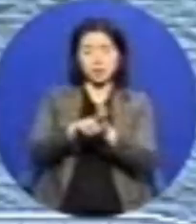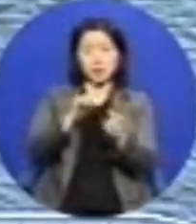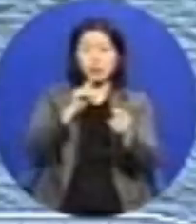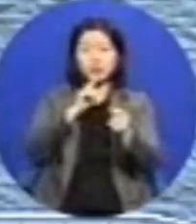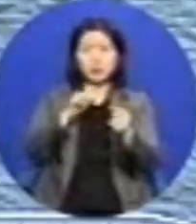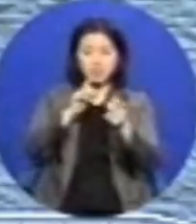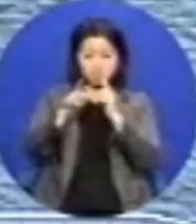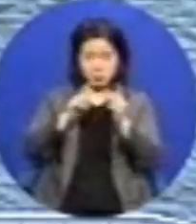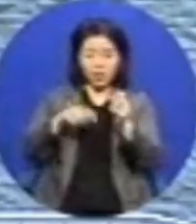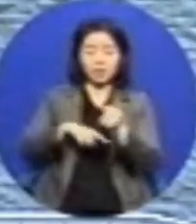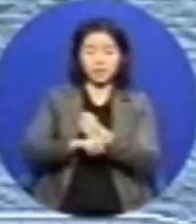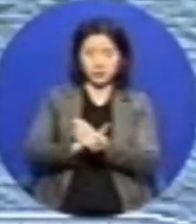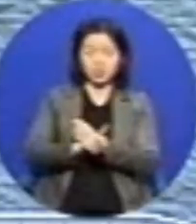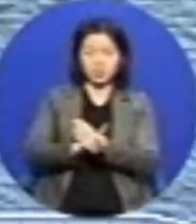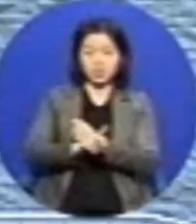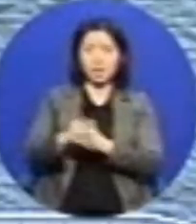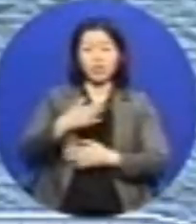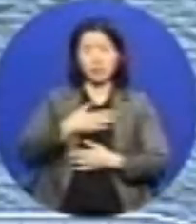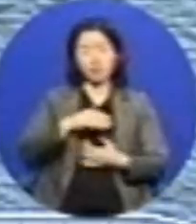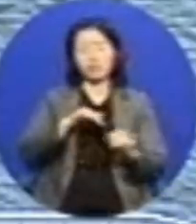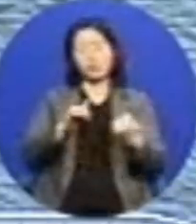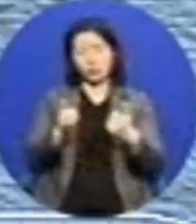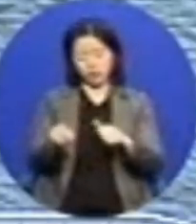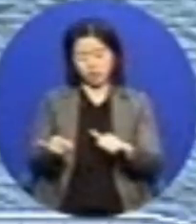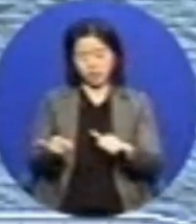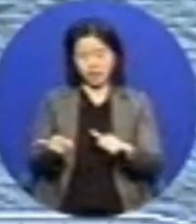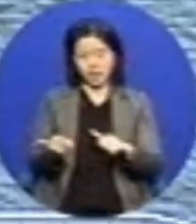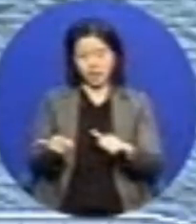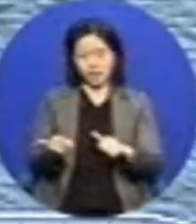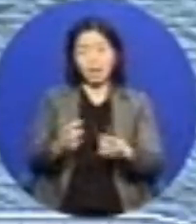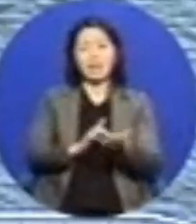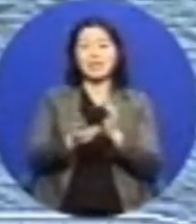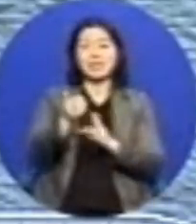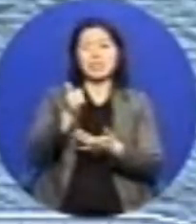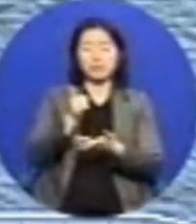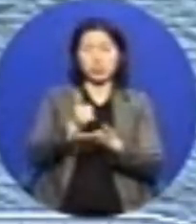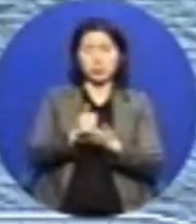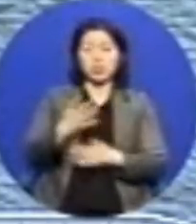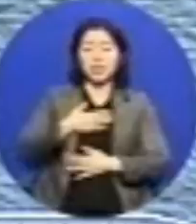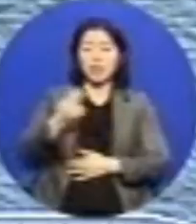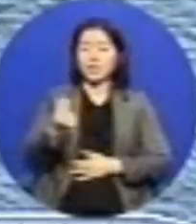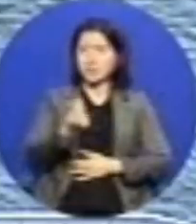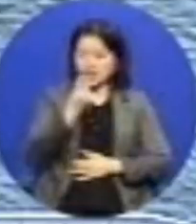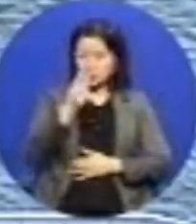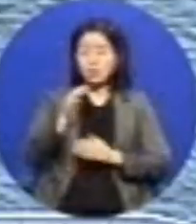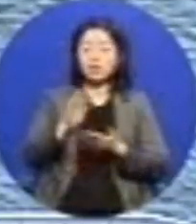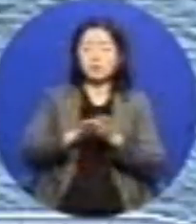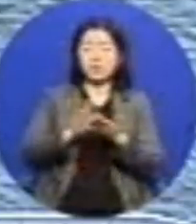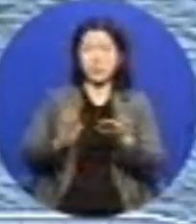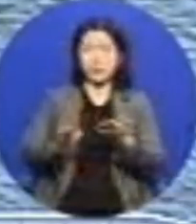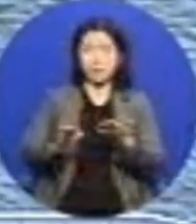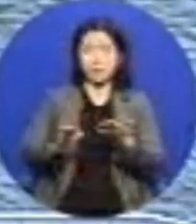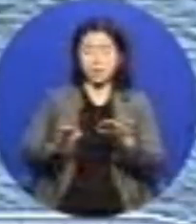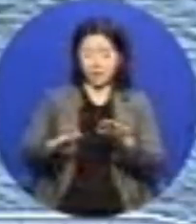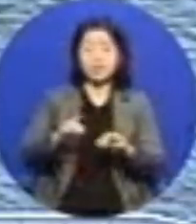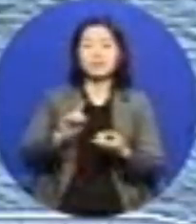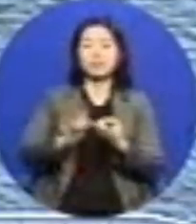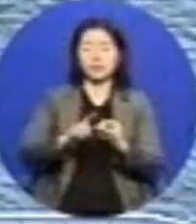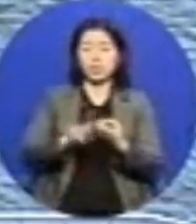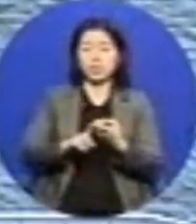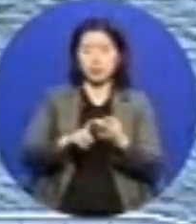나는 죽었습니다 예수님 이제는 내 생명 이십니다 하는 사실을 가정